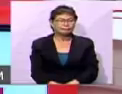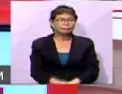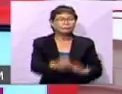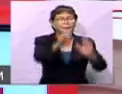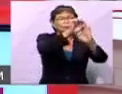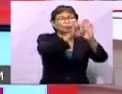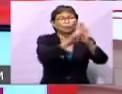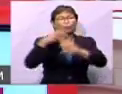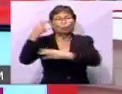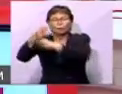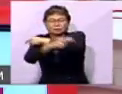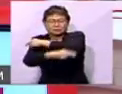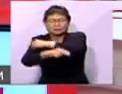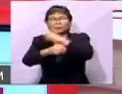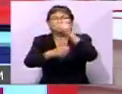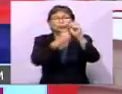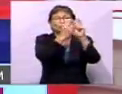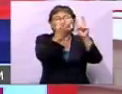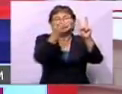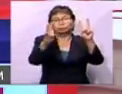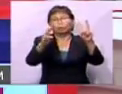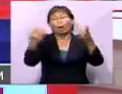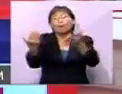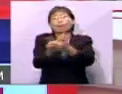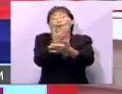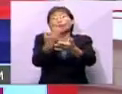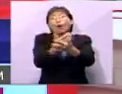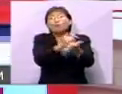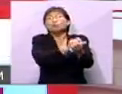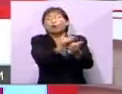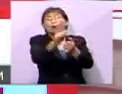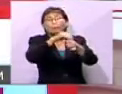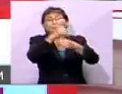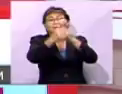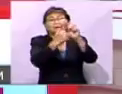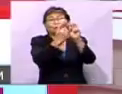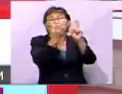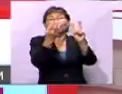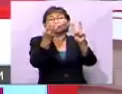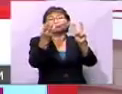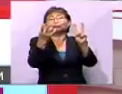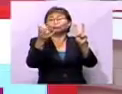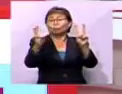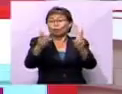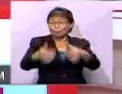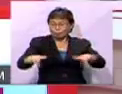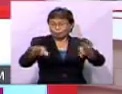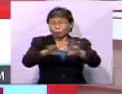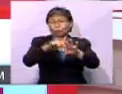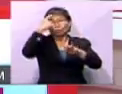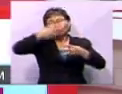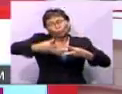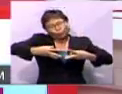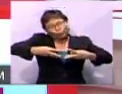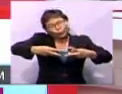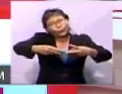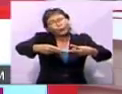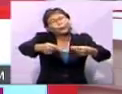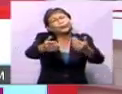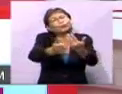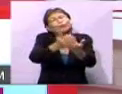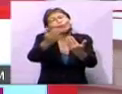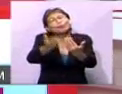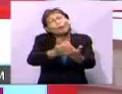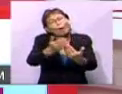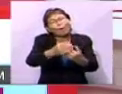Enakmen Warisan Negeri 2017 yang baru diluluskan pada tahun lepas penting bagi melancarkan lagi usaha untuk